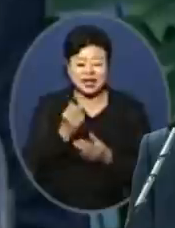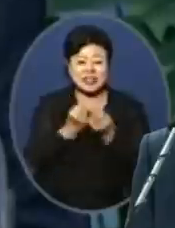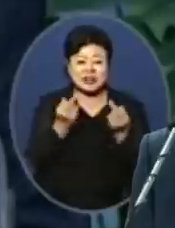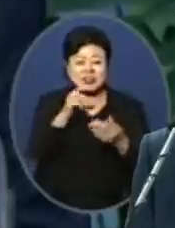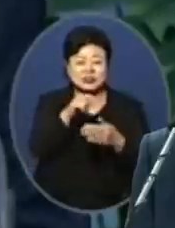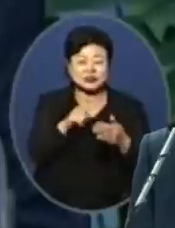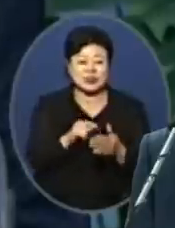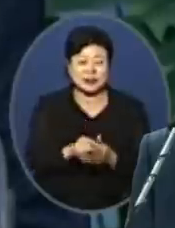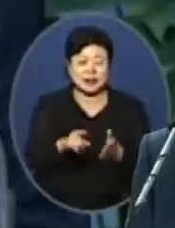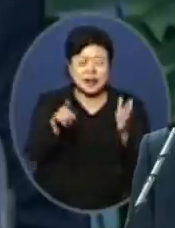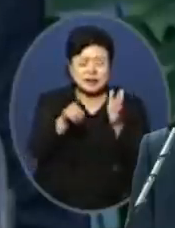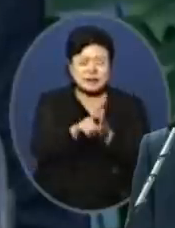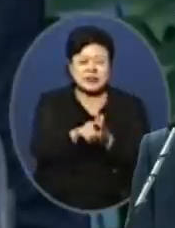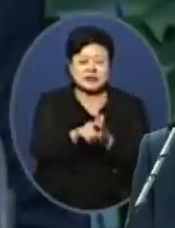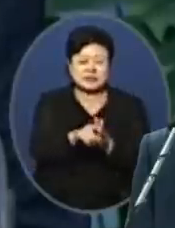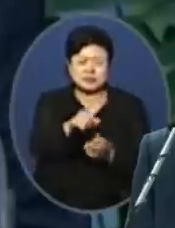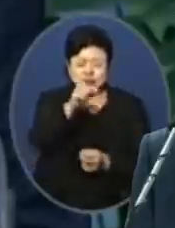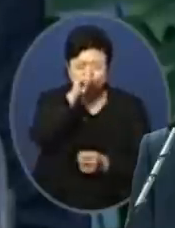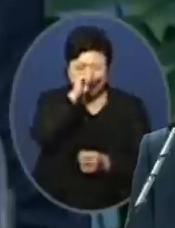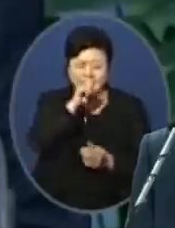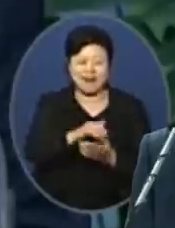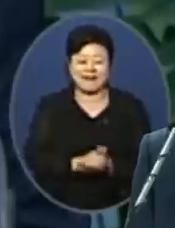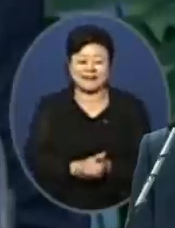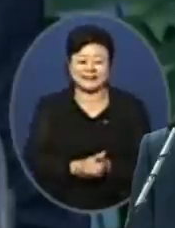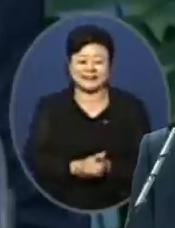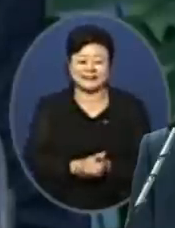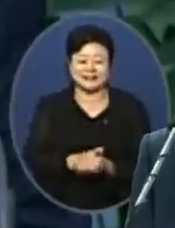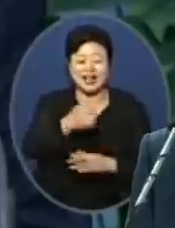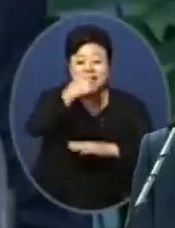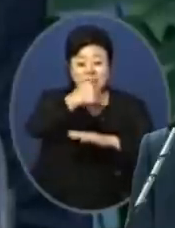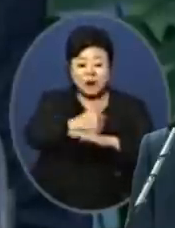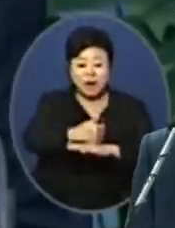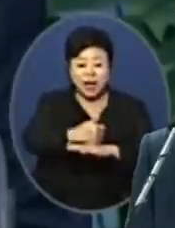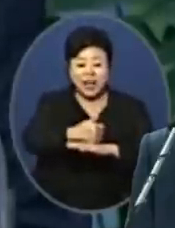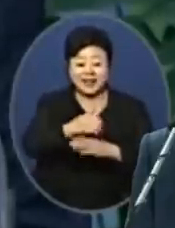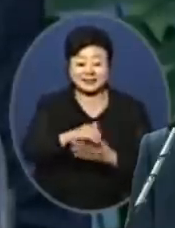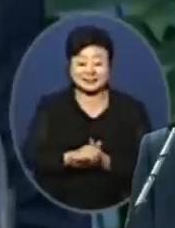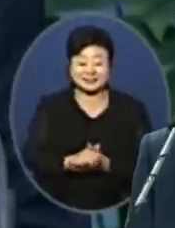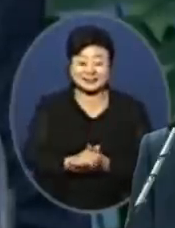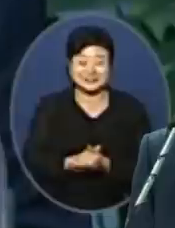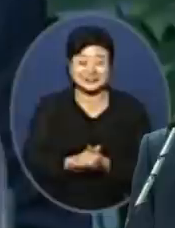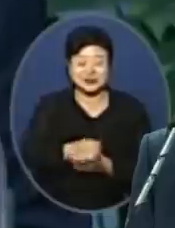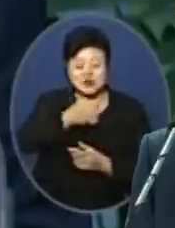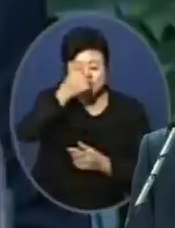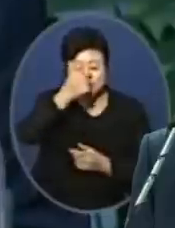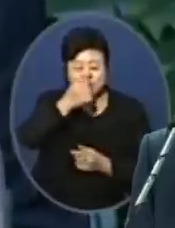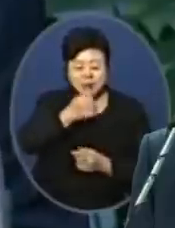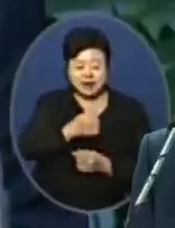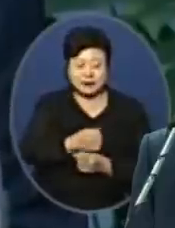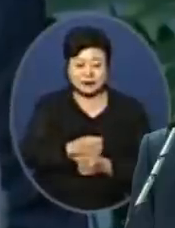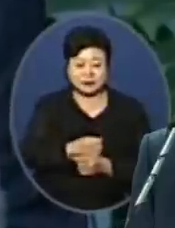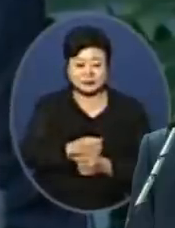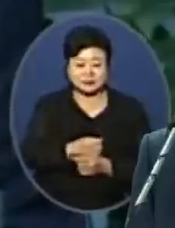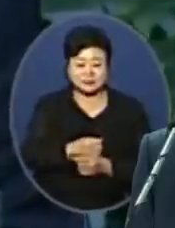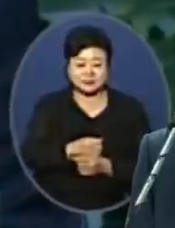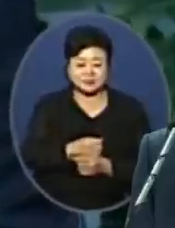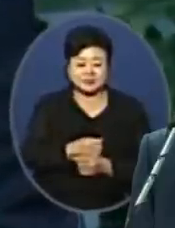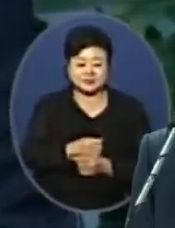형제들 가운데 제일 신앙이 깊었습니다. 그 결과로 꿈을 꾸면 고통을 당하게